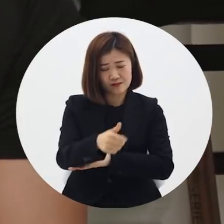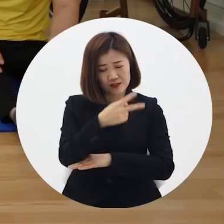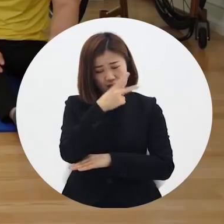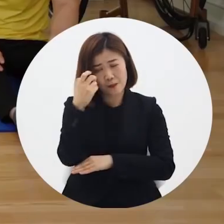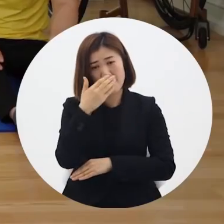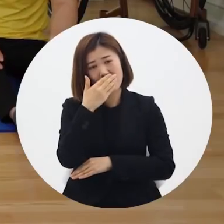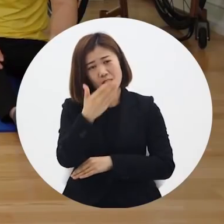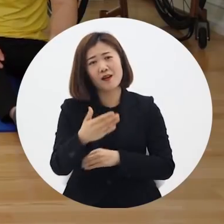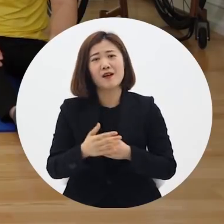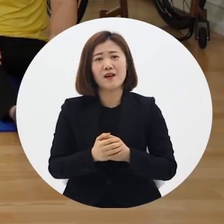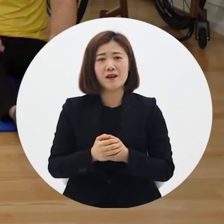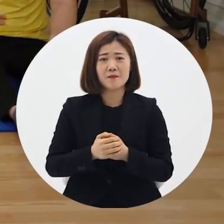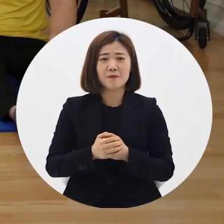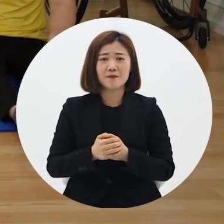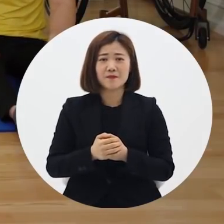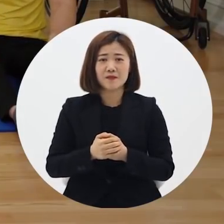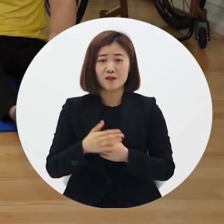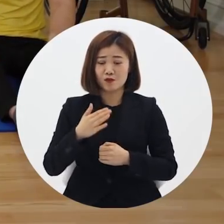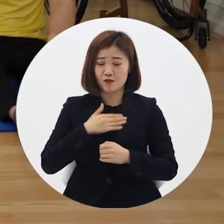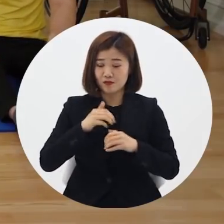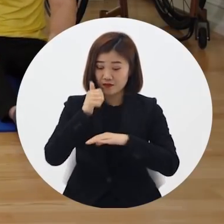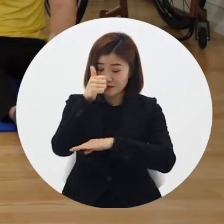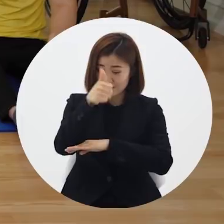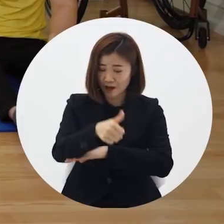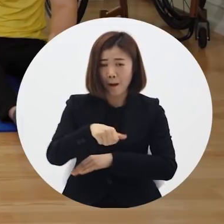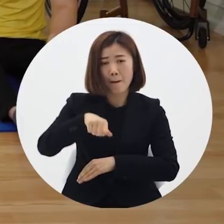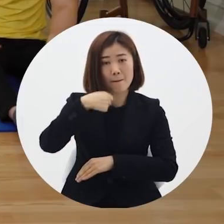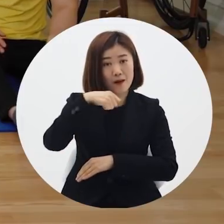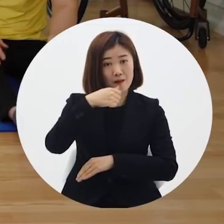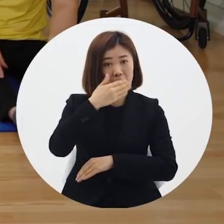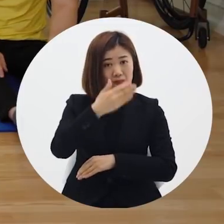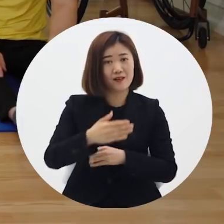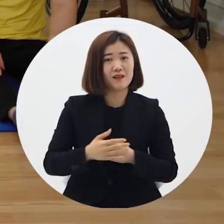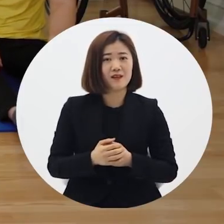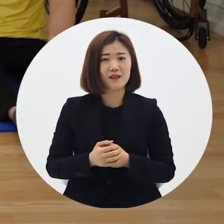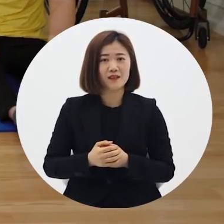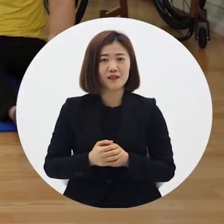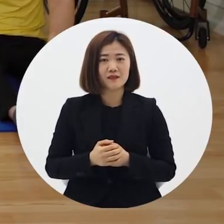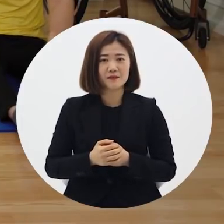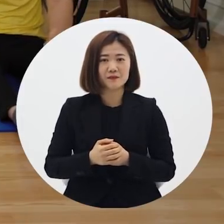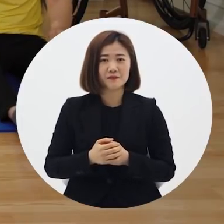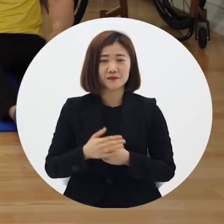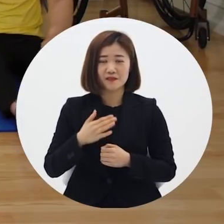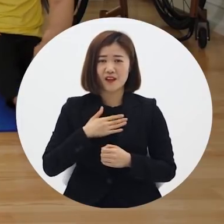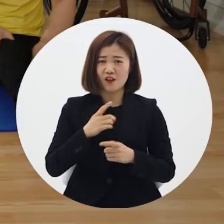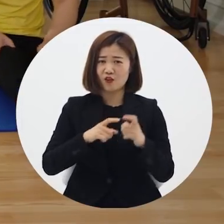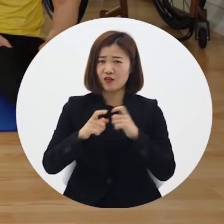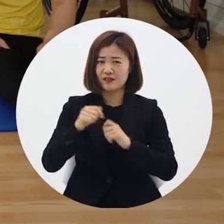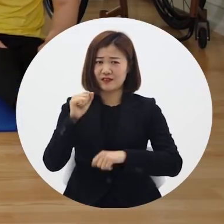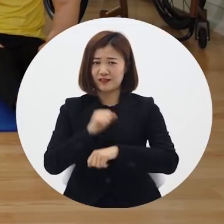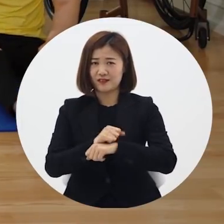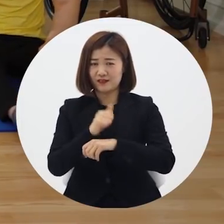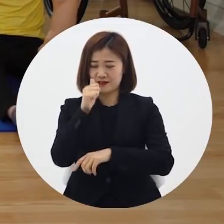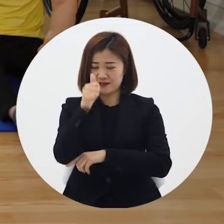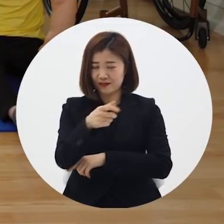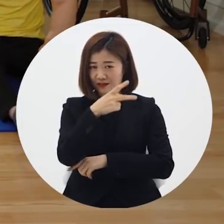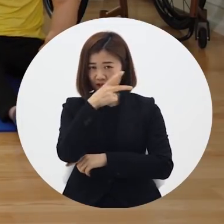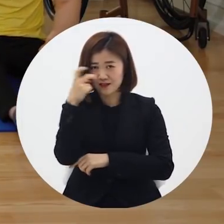아, 잡음을 이렇게 잡았어요? 아, 전 이러고 밥 먹거든요. 저요? 아, 네. 제가 오늘 식사할 때 의자에